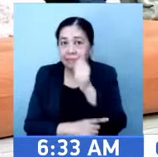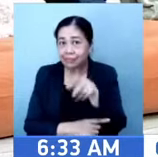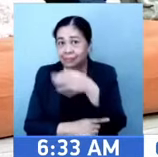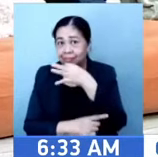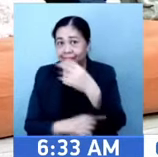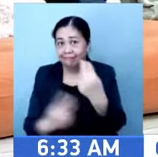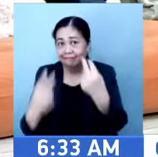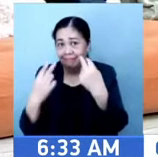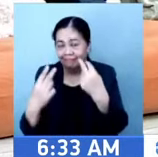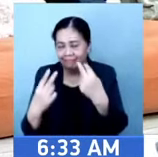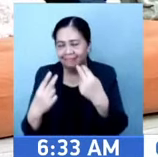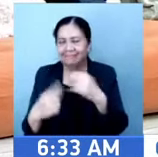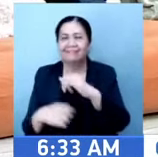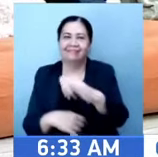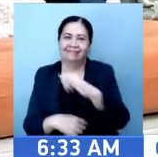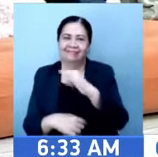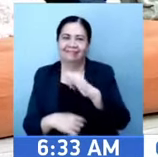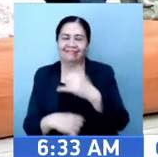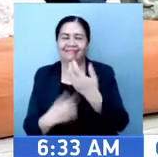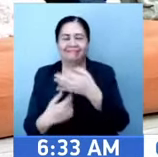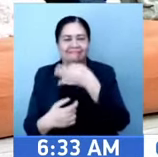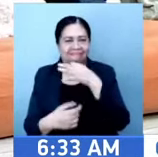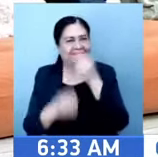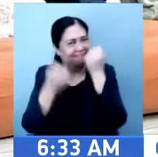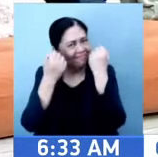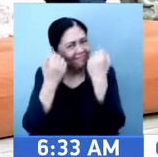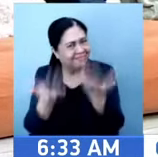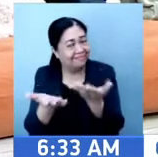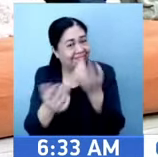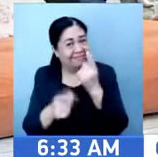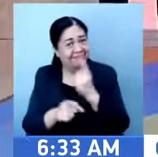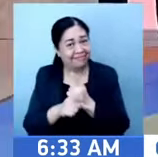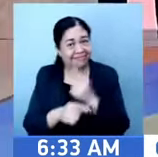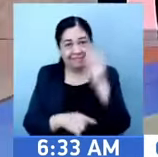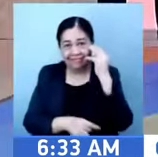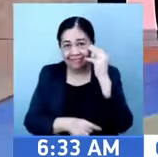din namin kayo. Hindi ba, Mateo? Opo, ito, ito na!